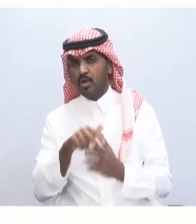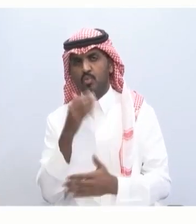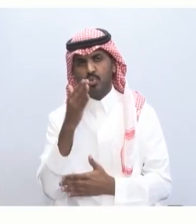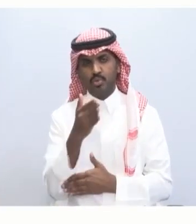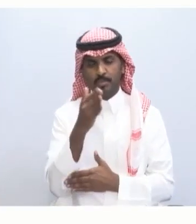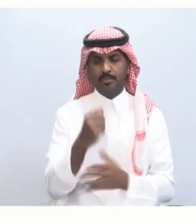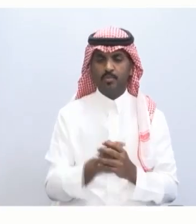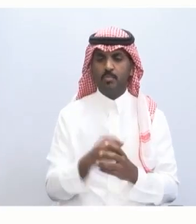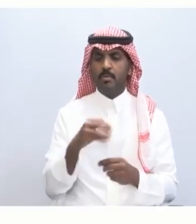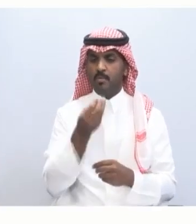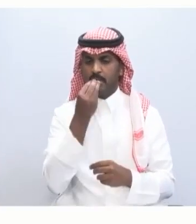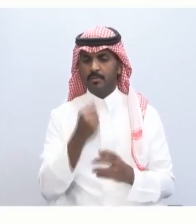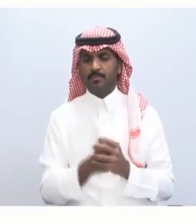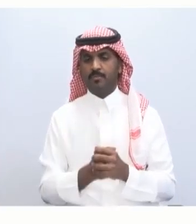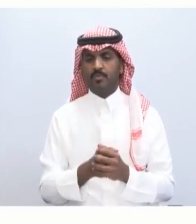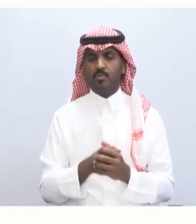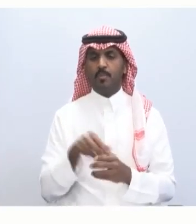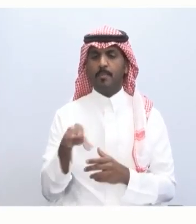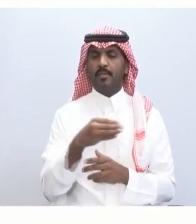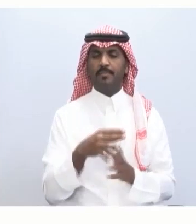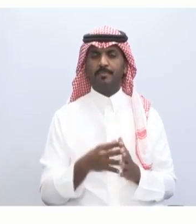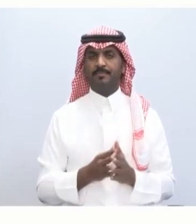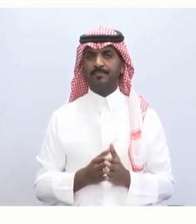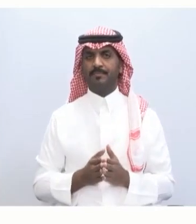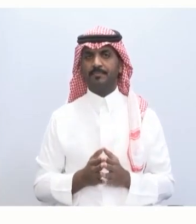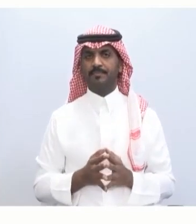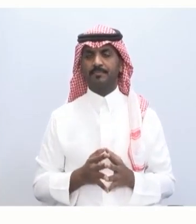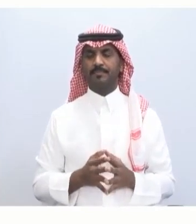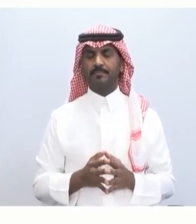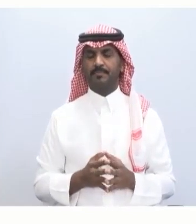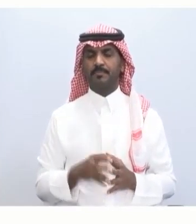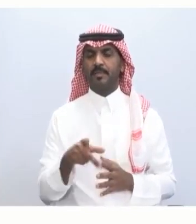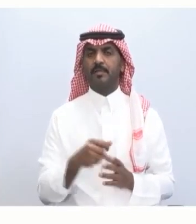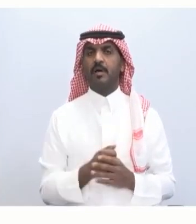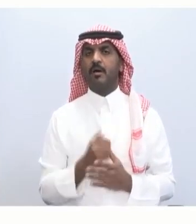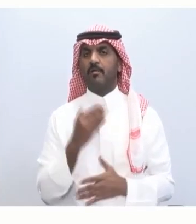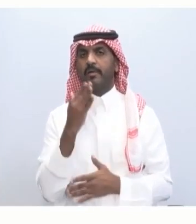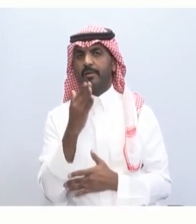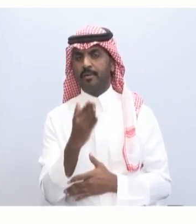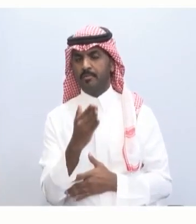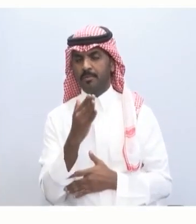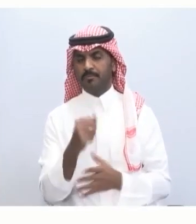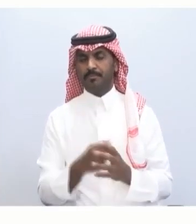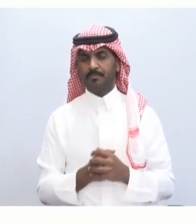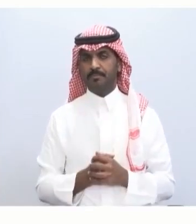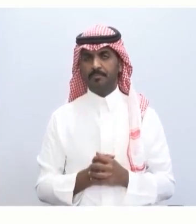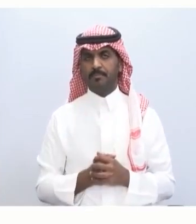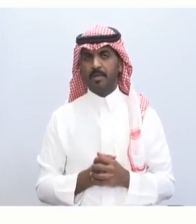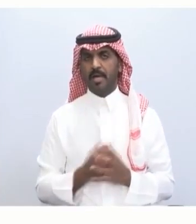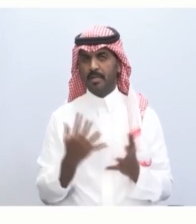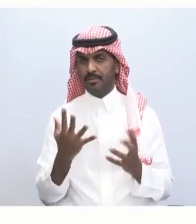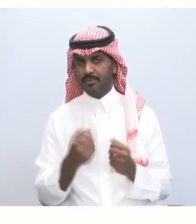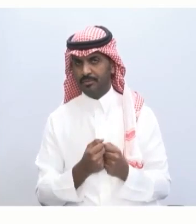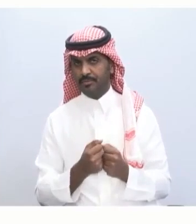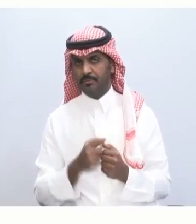وما معه من مؤن وجعل عند ركائبه ابنائي وبنات الطلاب عددا من